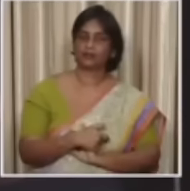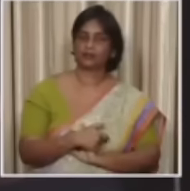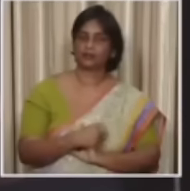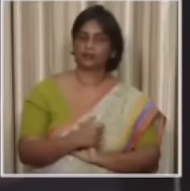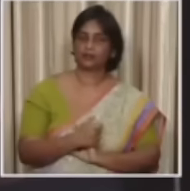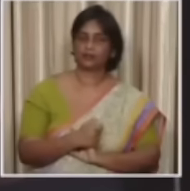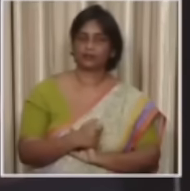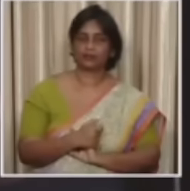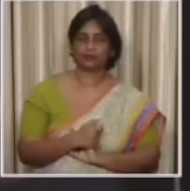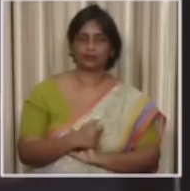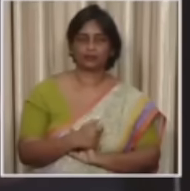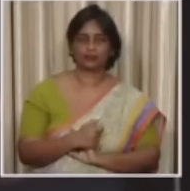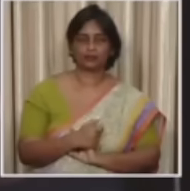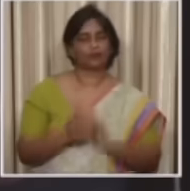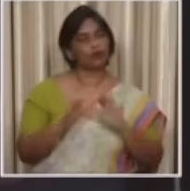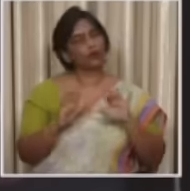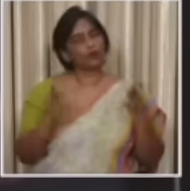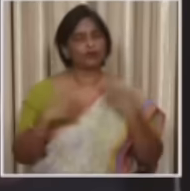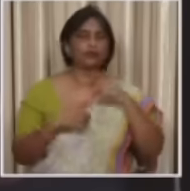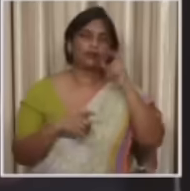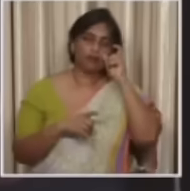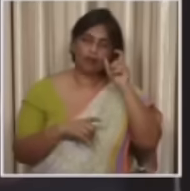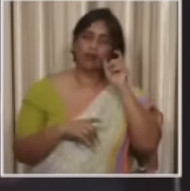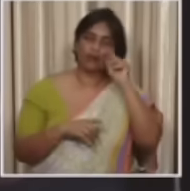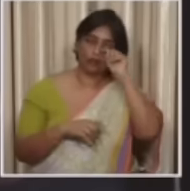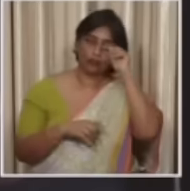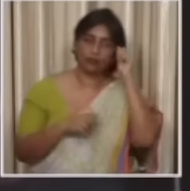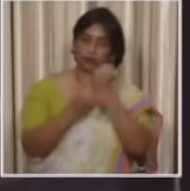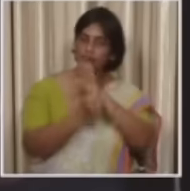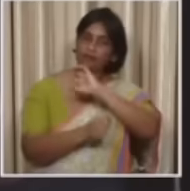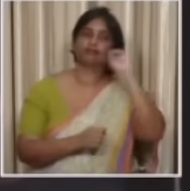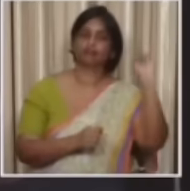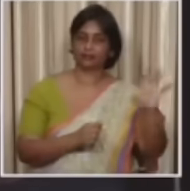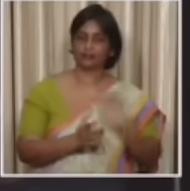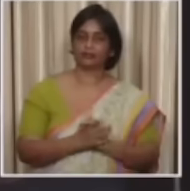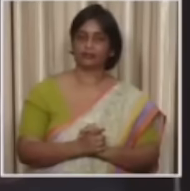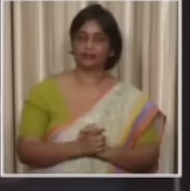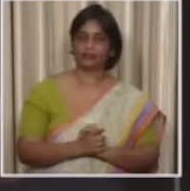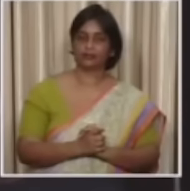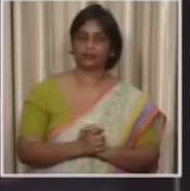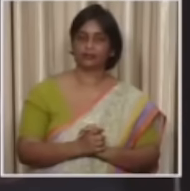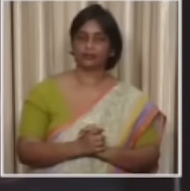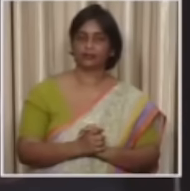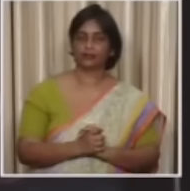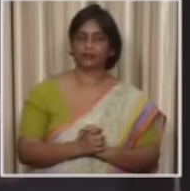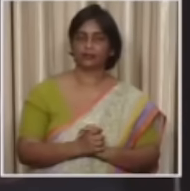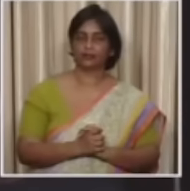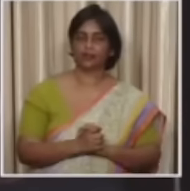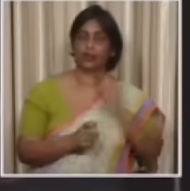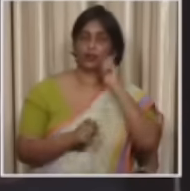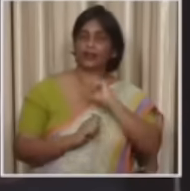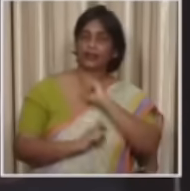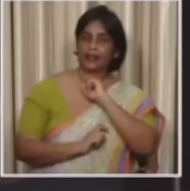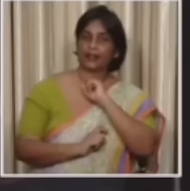අවසන් ඕන එකෙක් අපි බලාගෙන ඉන්නවා කොහොරේද හිරේද දැන් කවුද මිනිස්සු කෑ